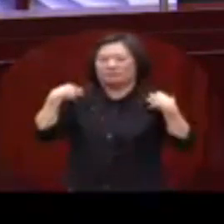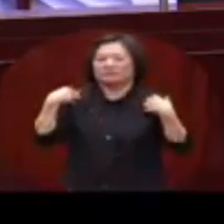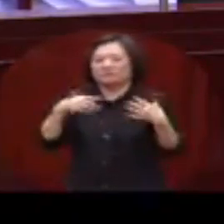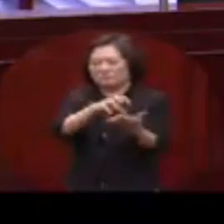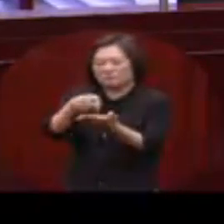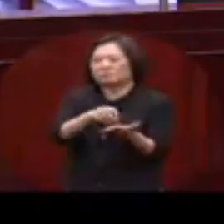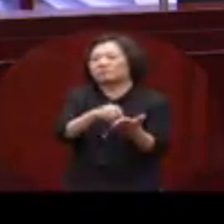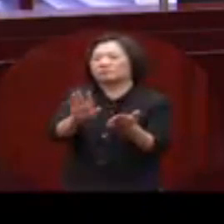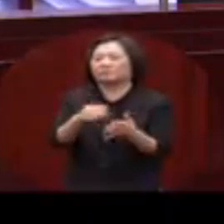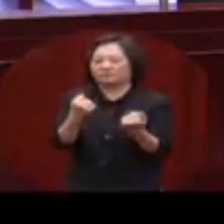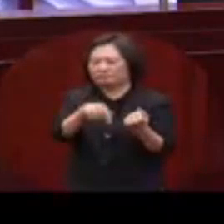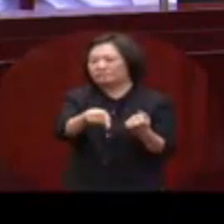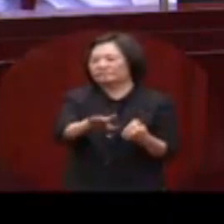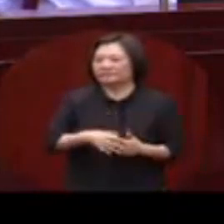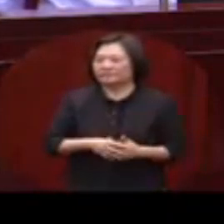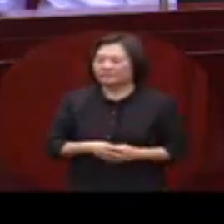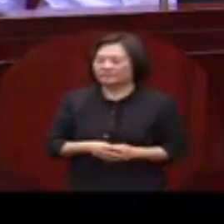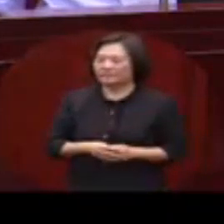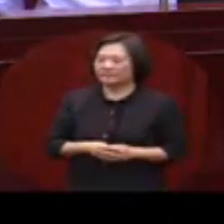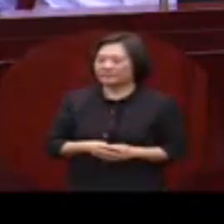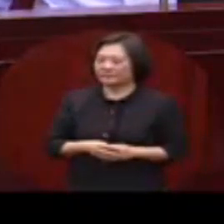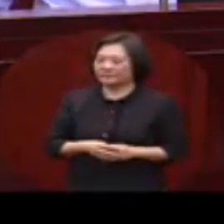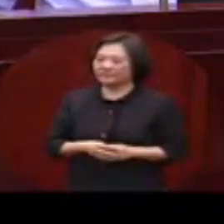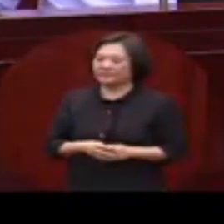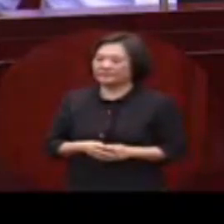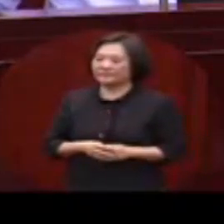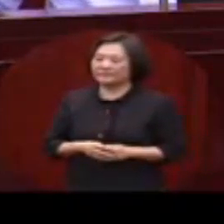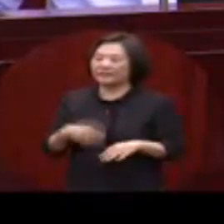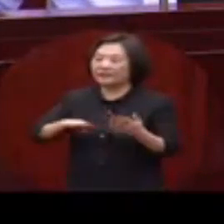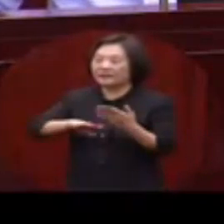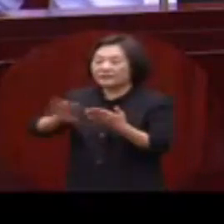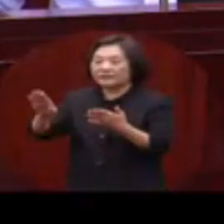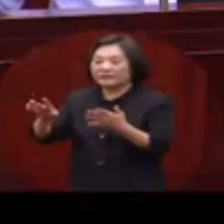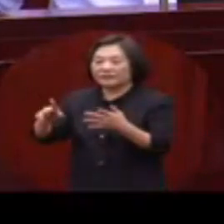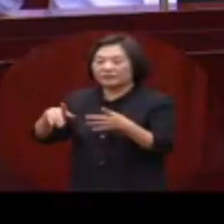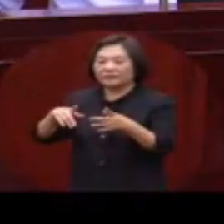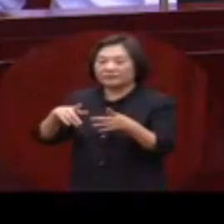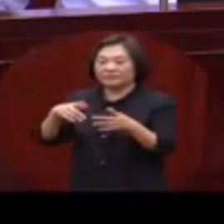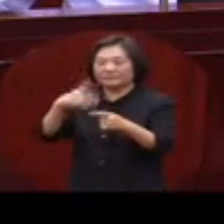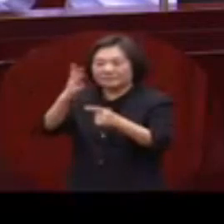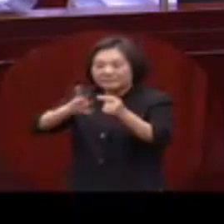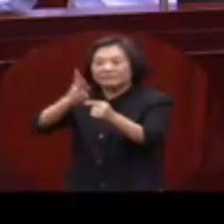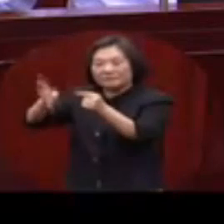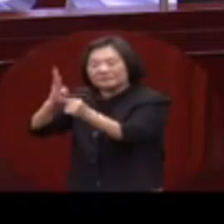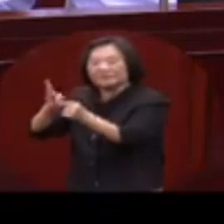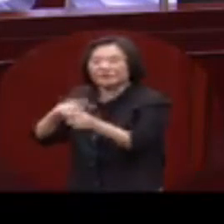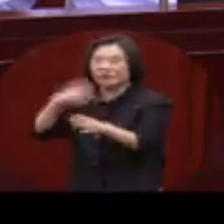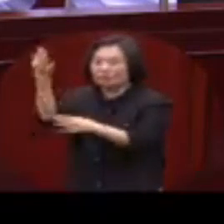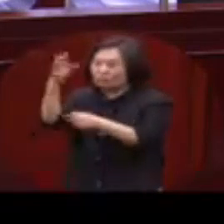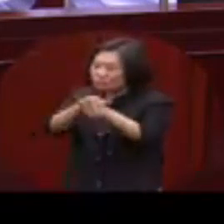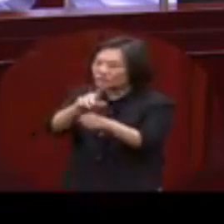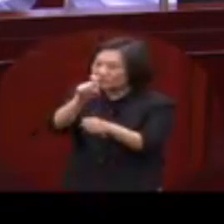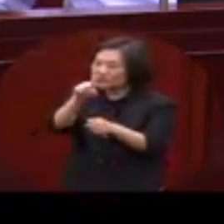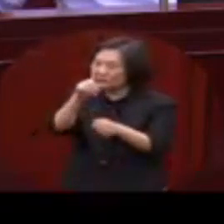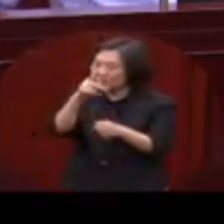Shop， 全部在那里处理。另外我们大概第一任四年你知道补助11亿，贷